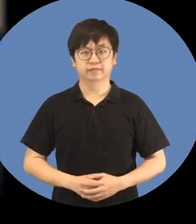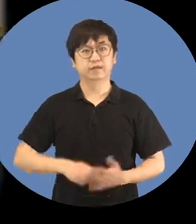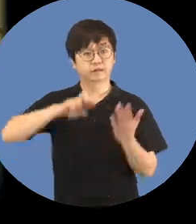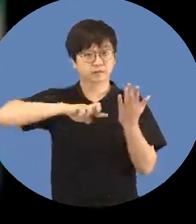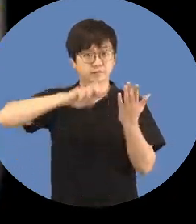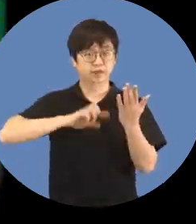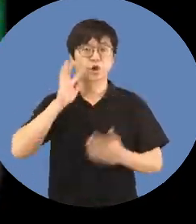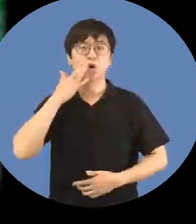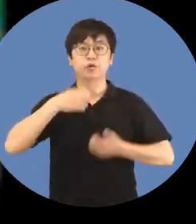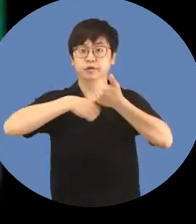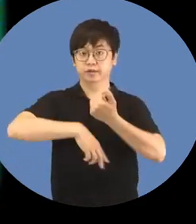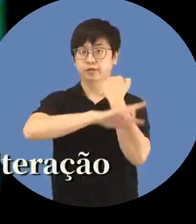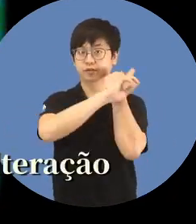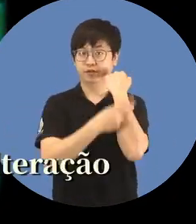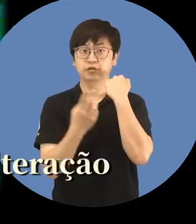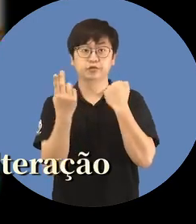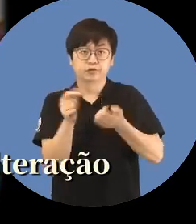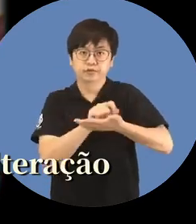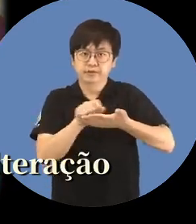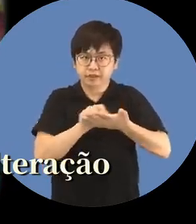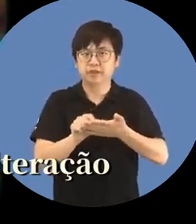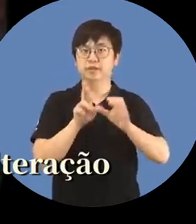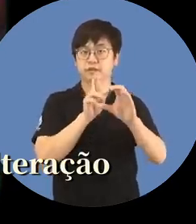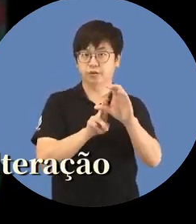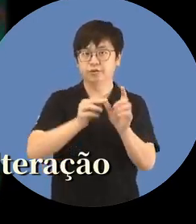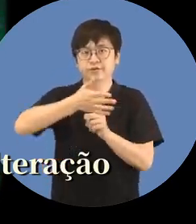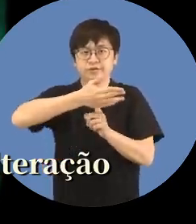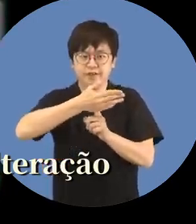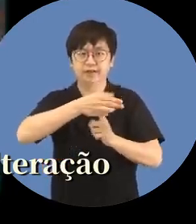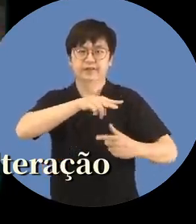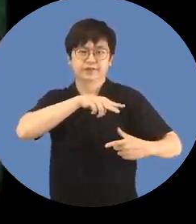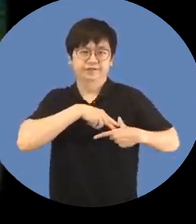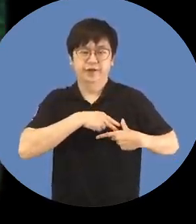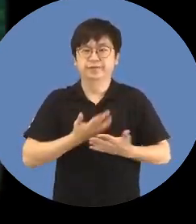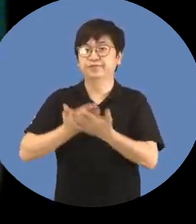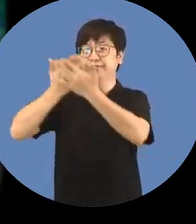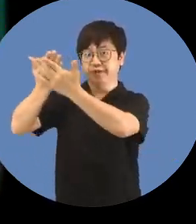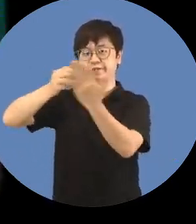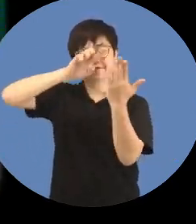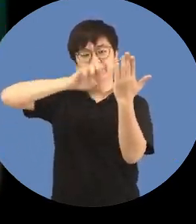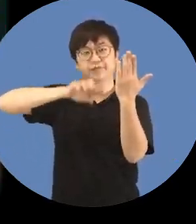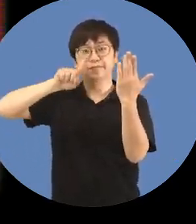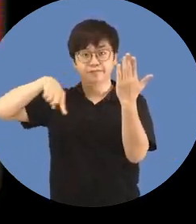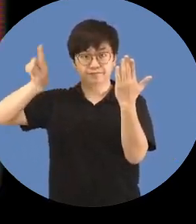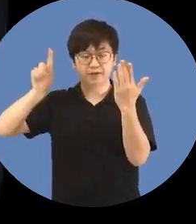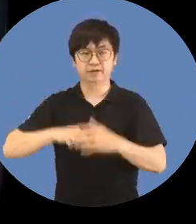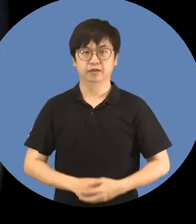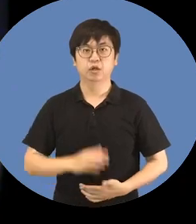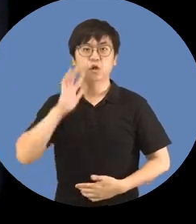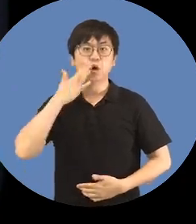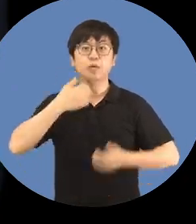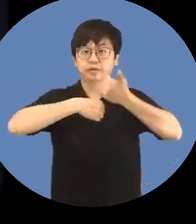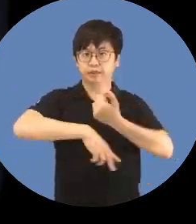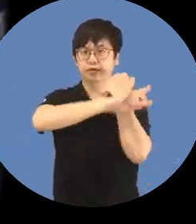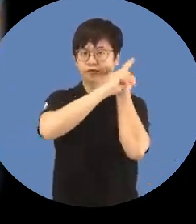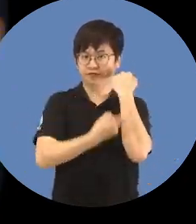審議澳門基本法草案，推期區徽圖案以及條修改提案交全國人大審議通過，咁基本法